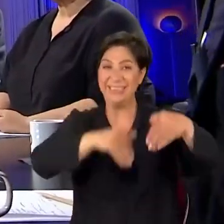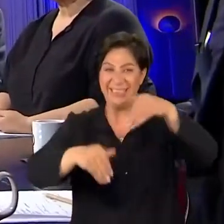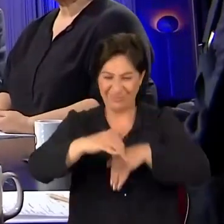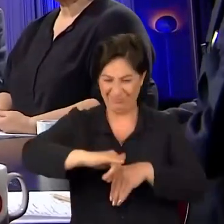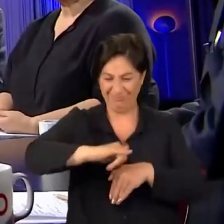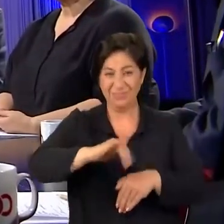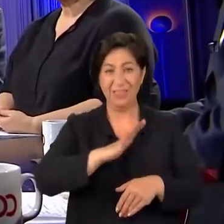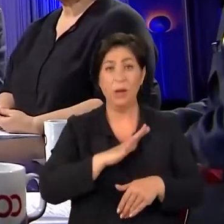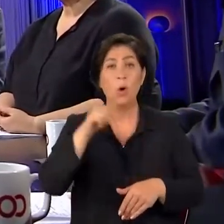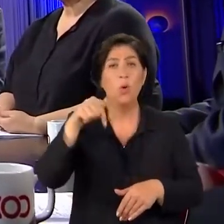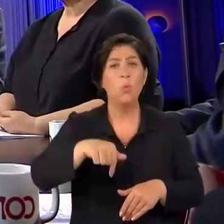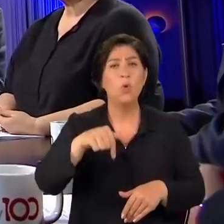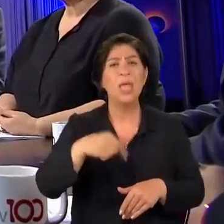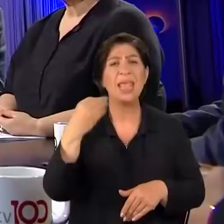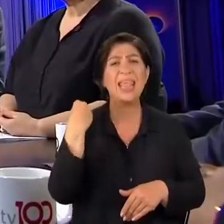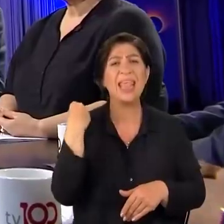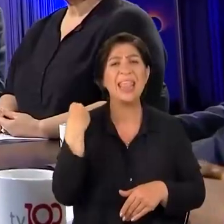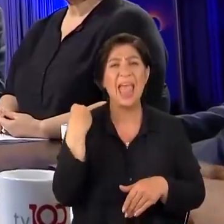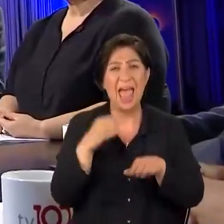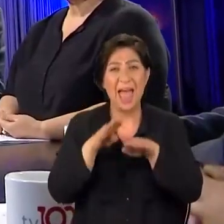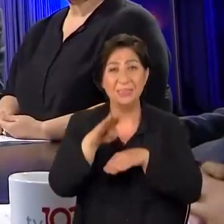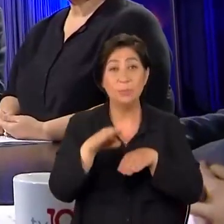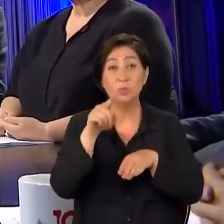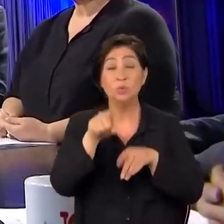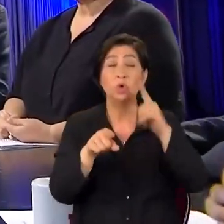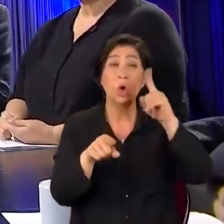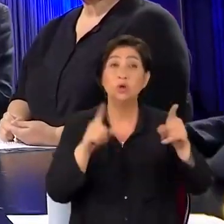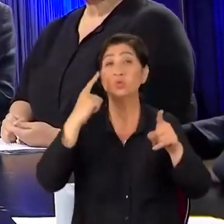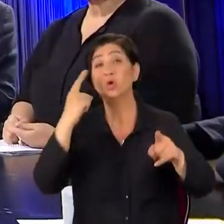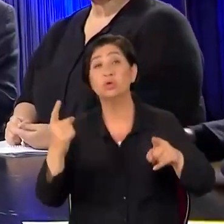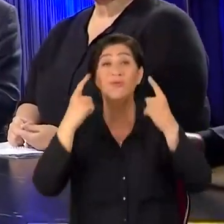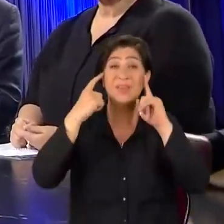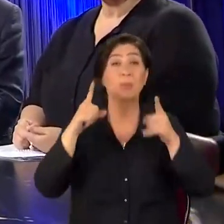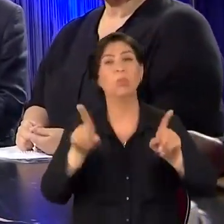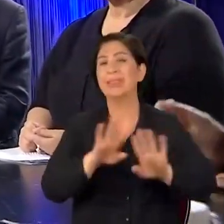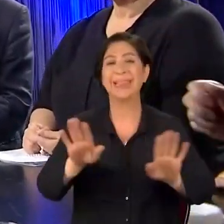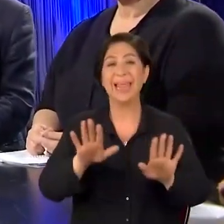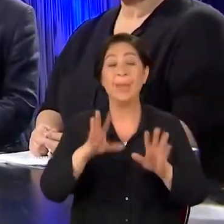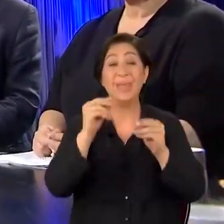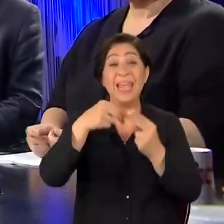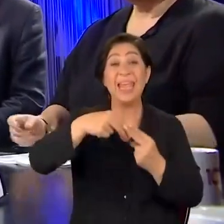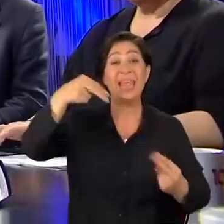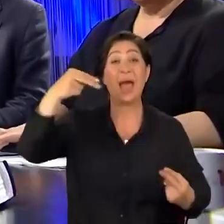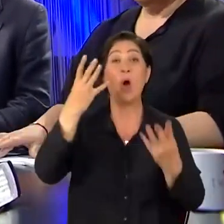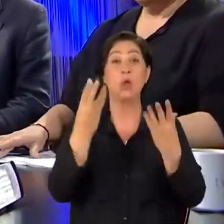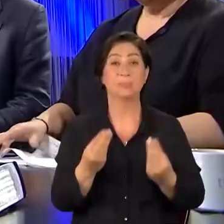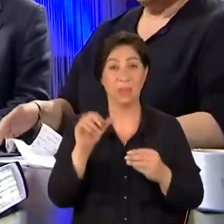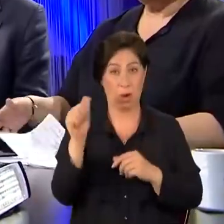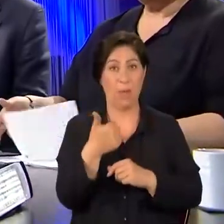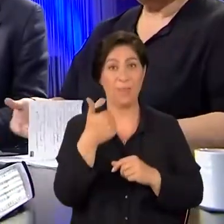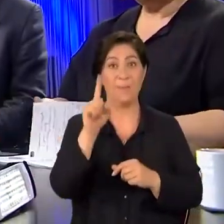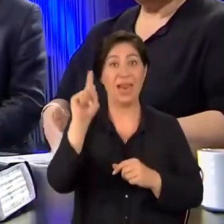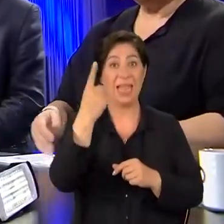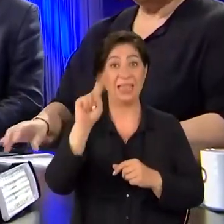bir seçimlerin eşiğinde dedin ki bugün yeni adamın artık şu görüş ya da bu görüş meselesinden daha çok bir hikayesi